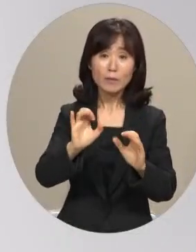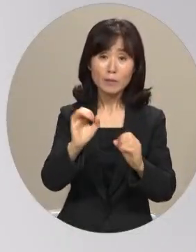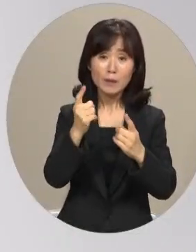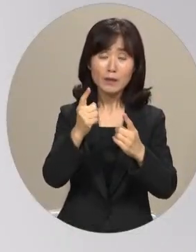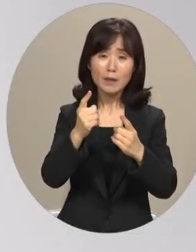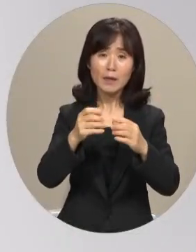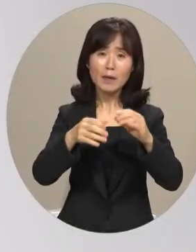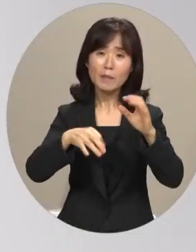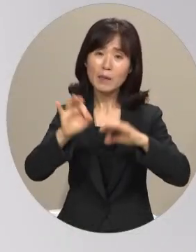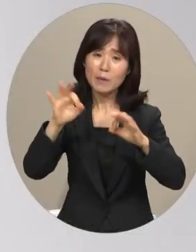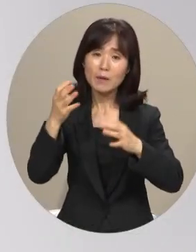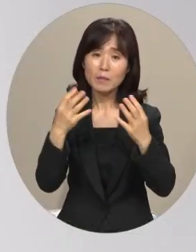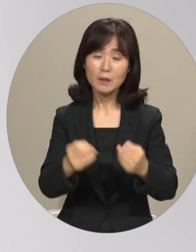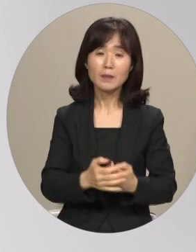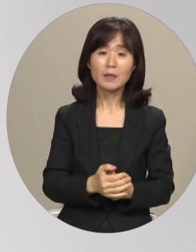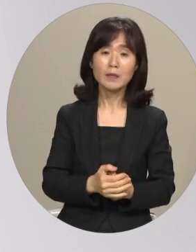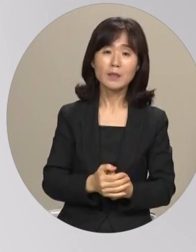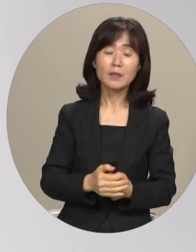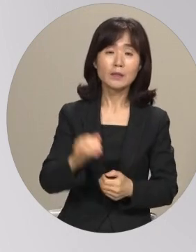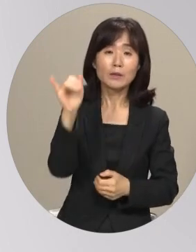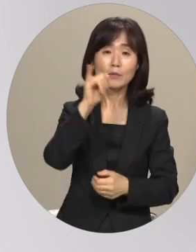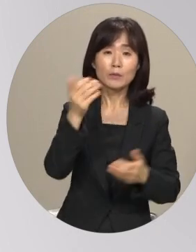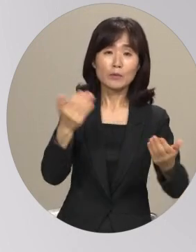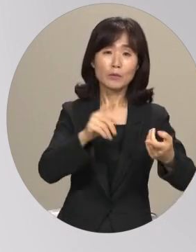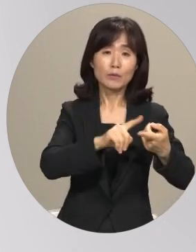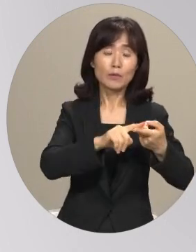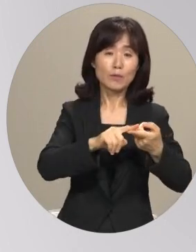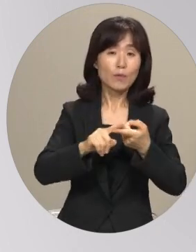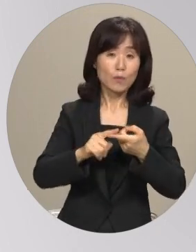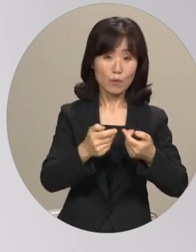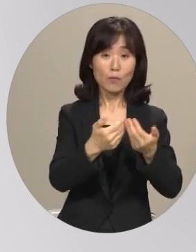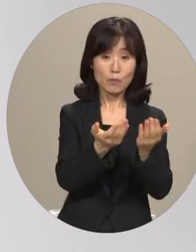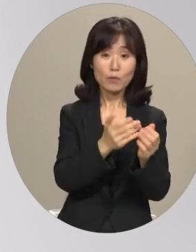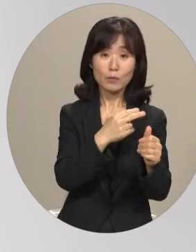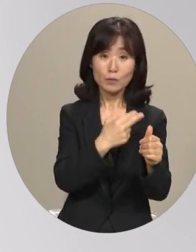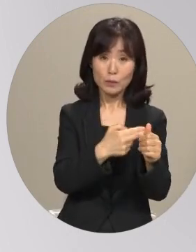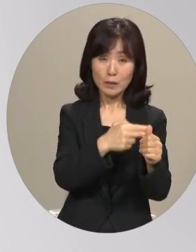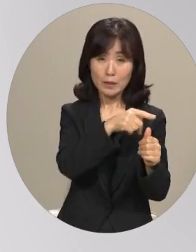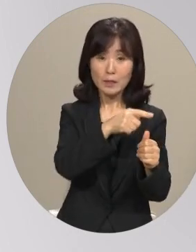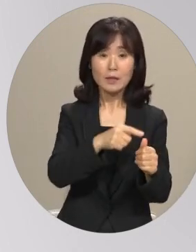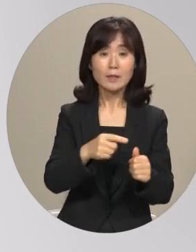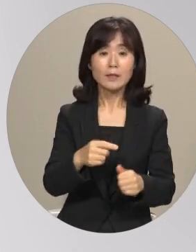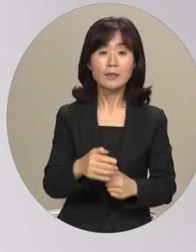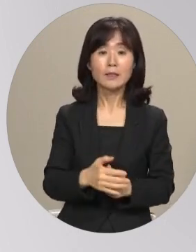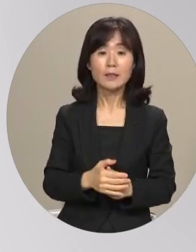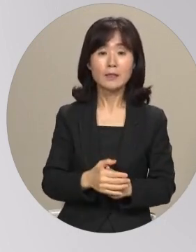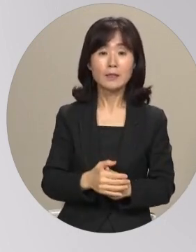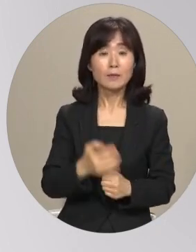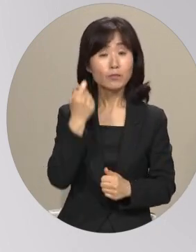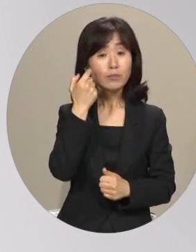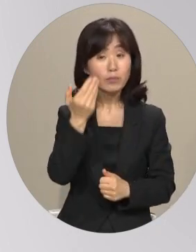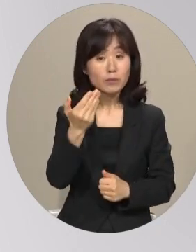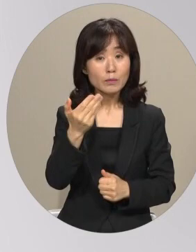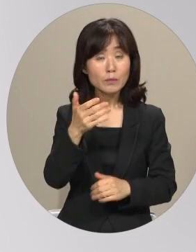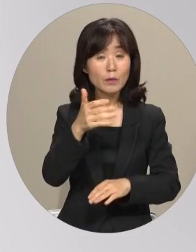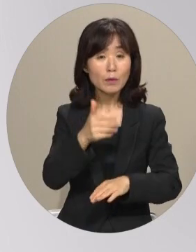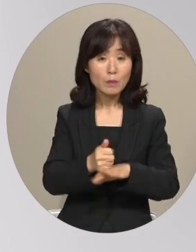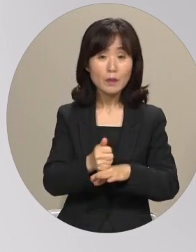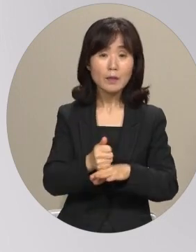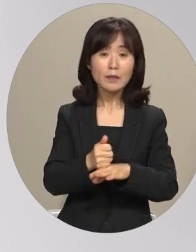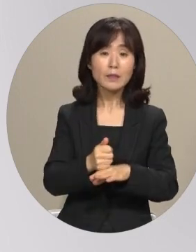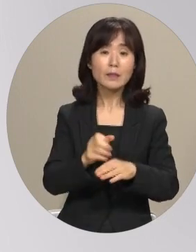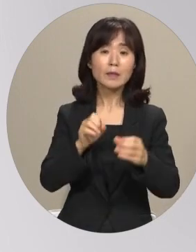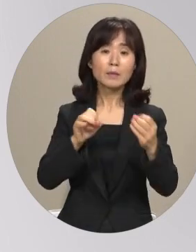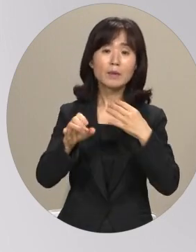전국 중등교사노동조합이 추중등교사 1800여명에게 물었더니 응답 교사 97%가 시스템 접속